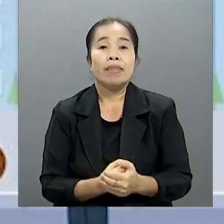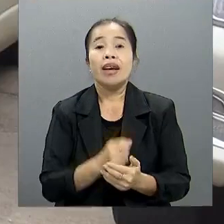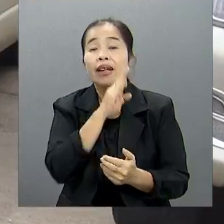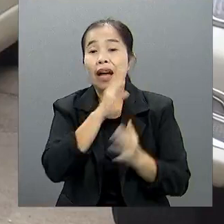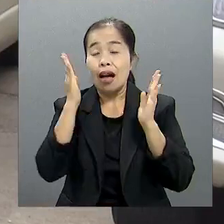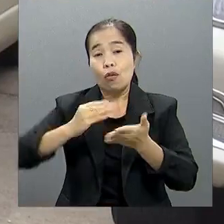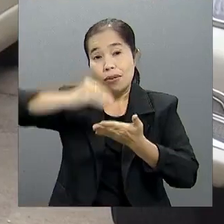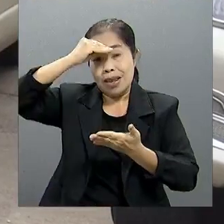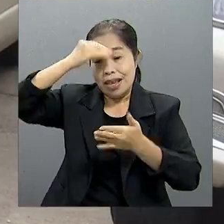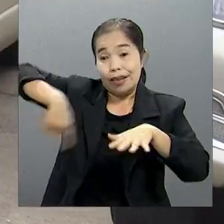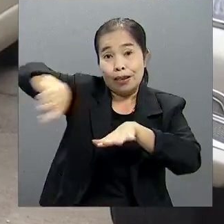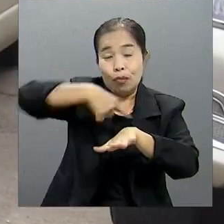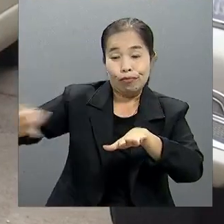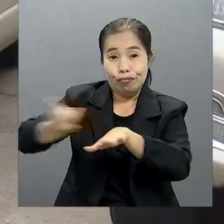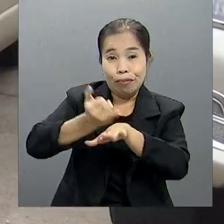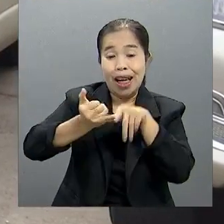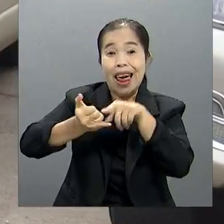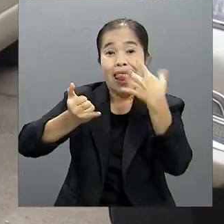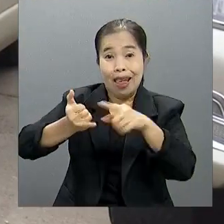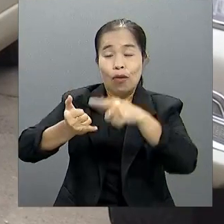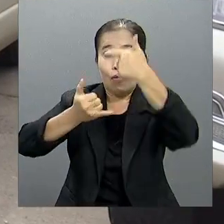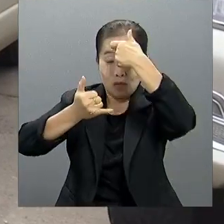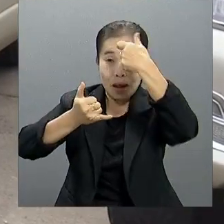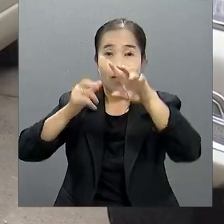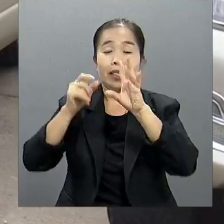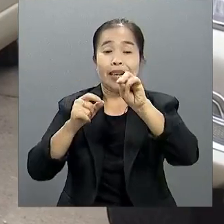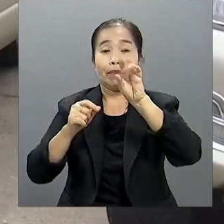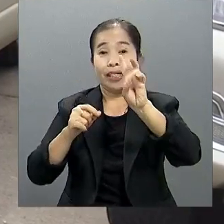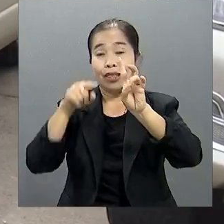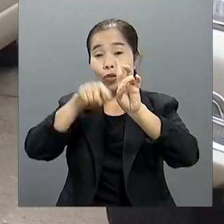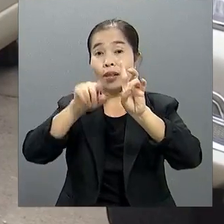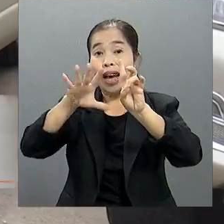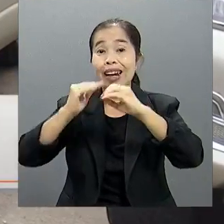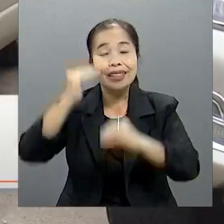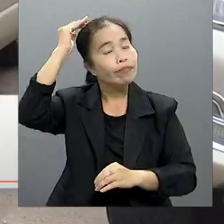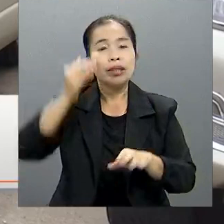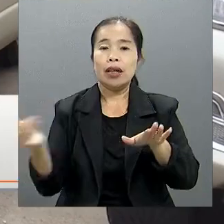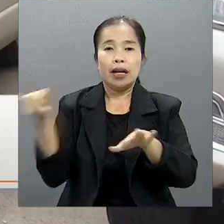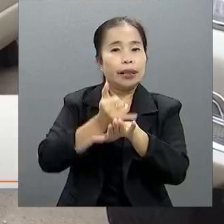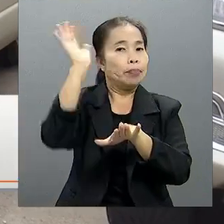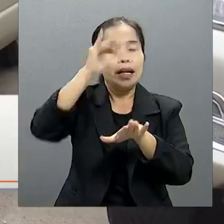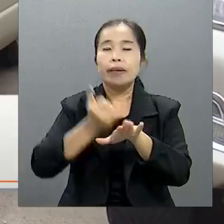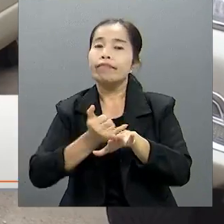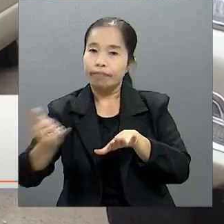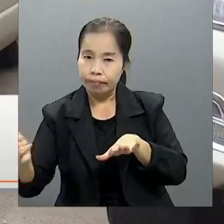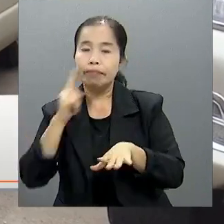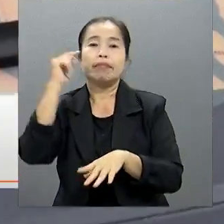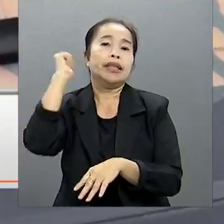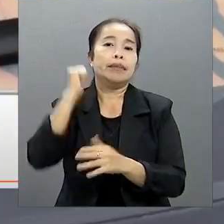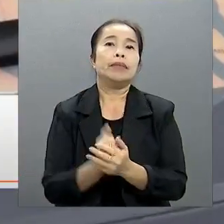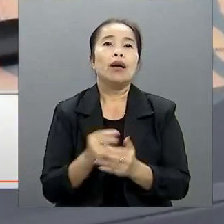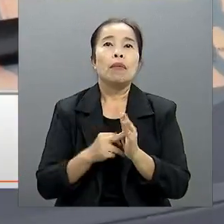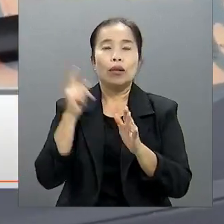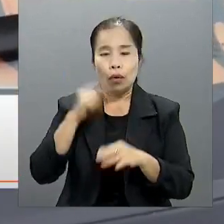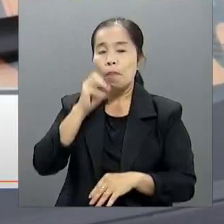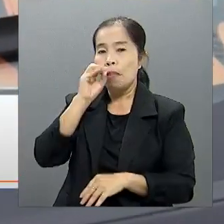เปลย LP? ร่กายสงว่า 37.5 องฝา Celsius เช่นคัทางพนังานกับรถก็สามารถปรัพเศษการให